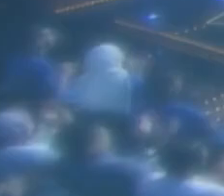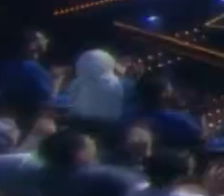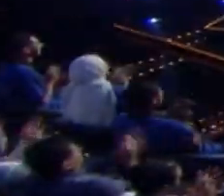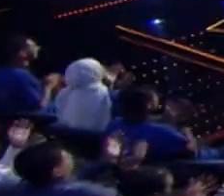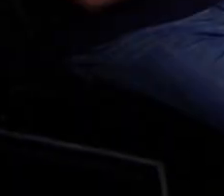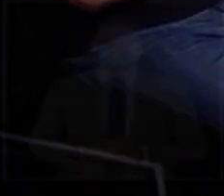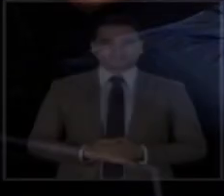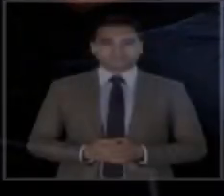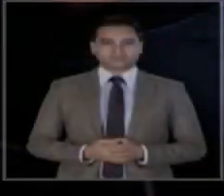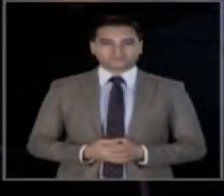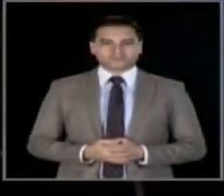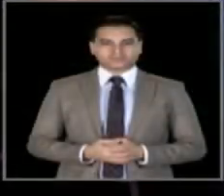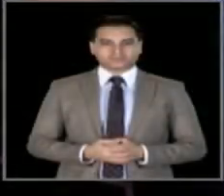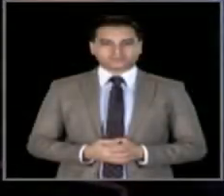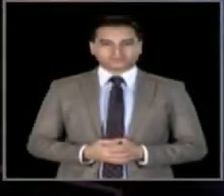عصام يوسف.